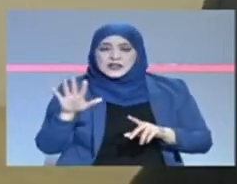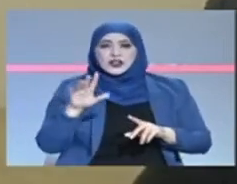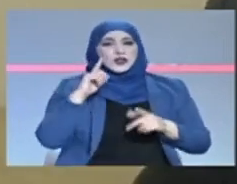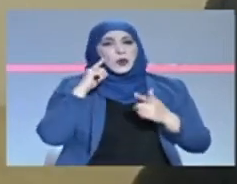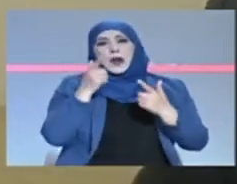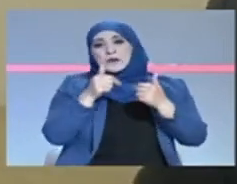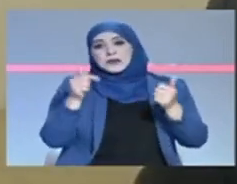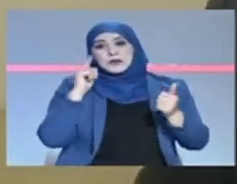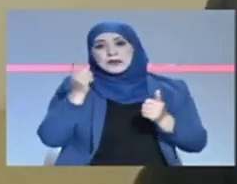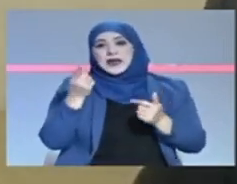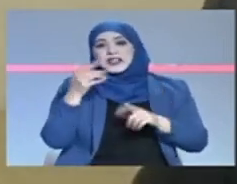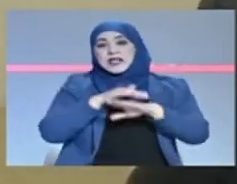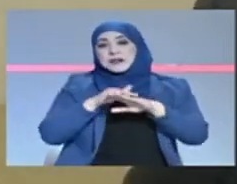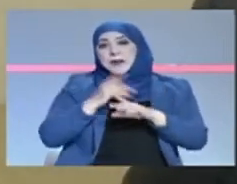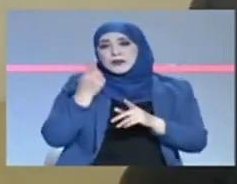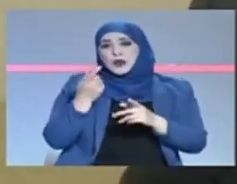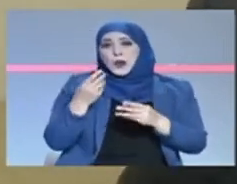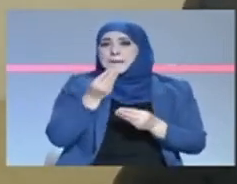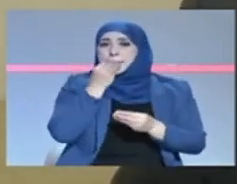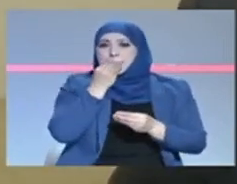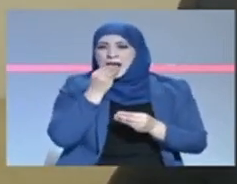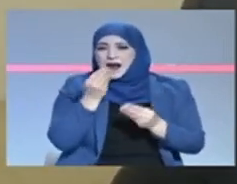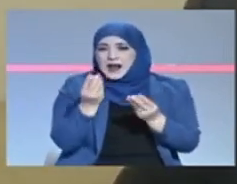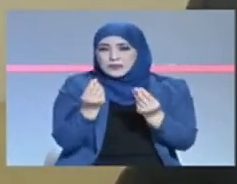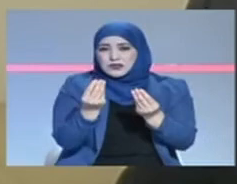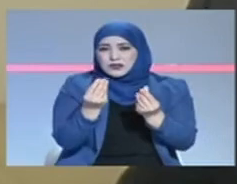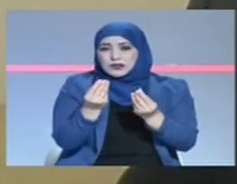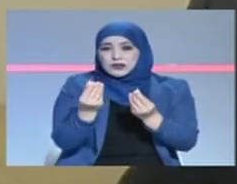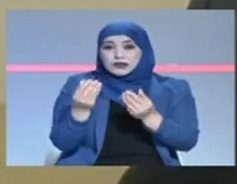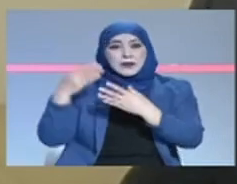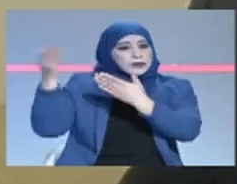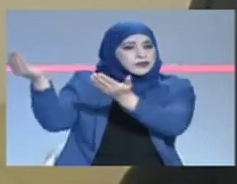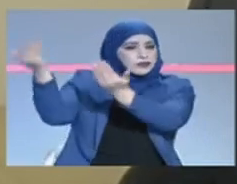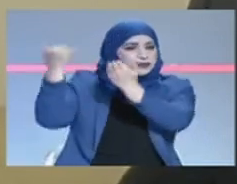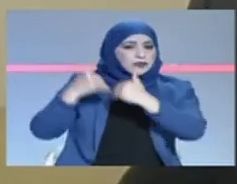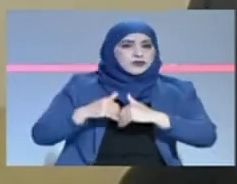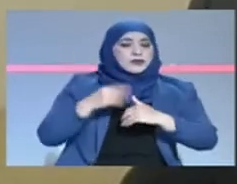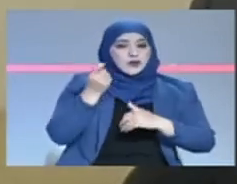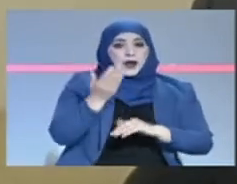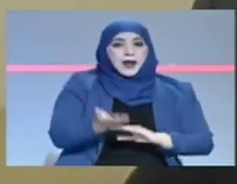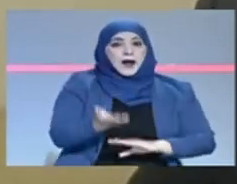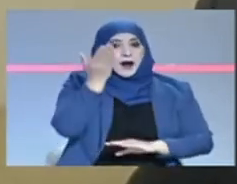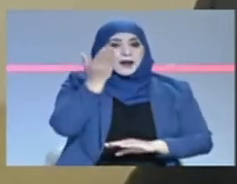خاطر الأعلاف كلها موردة وكلها غالية ياسر وقاعدة معناتها في ارتفاع